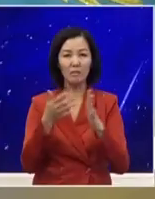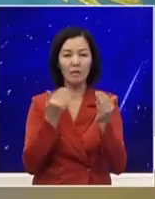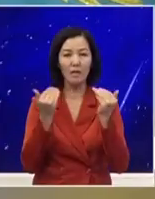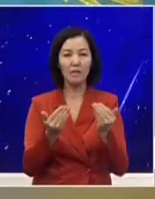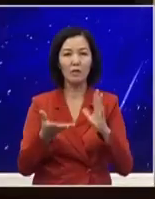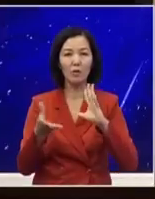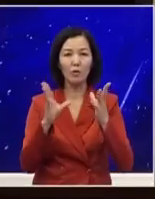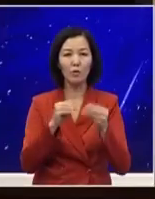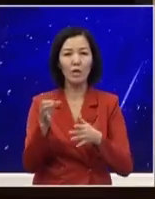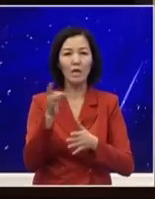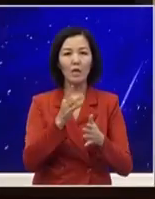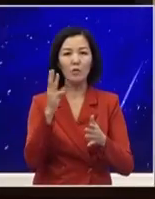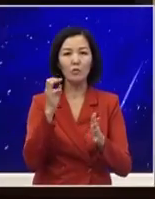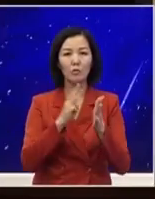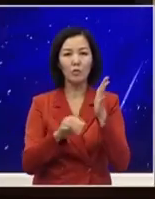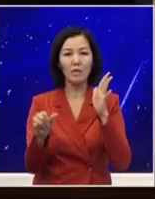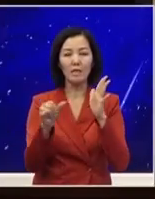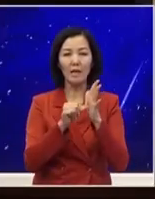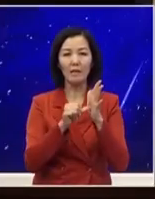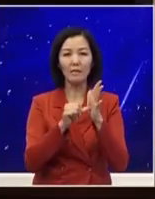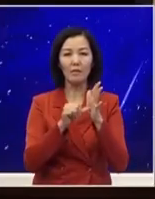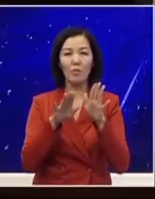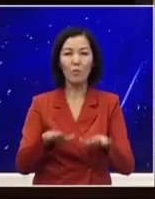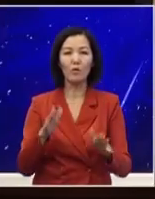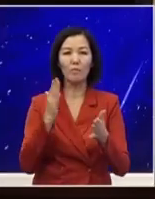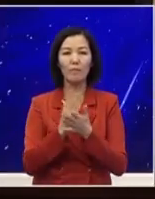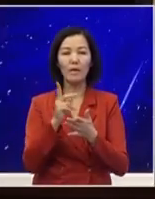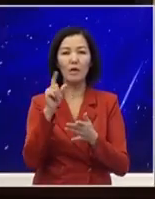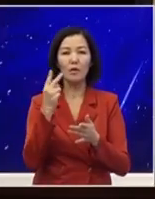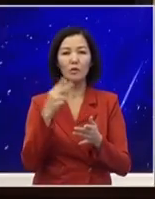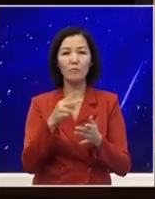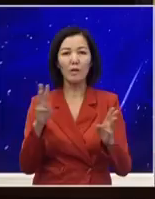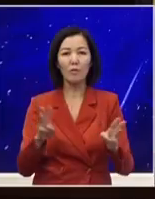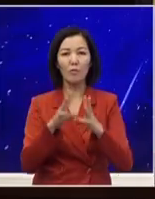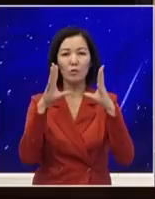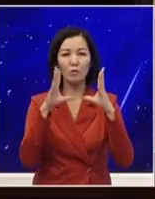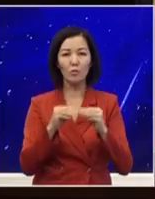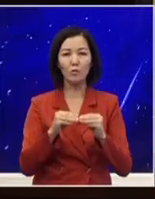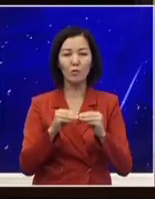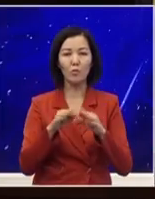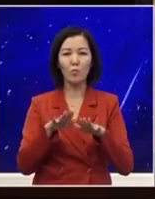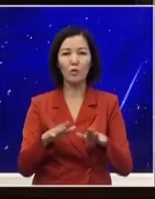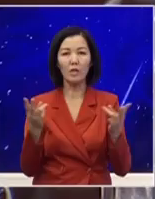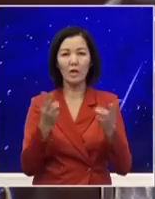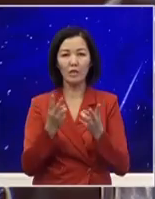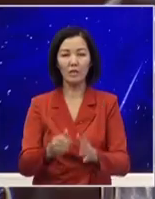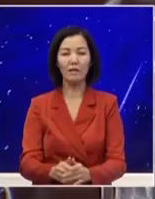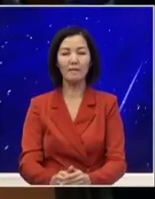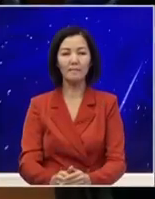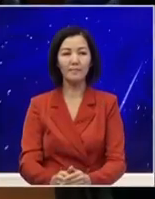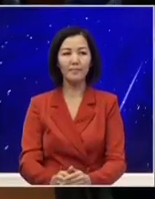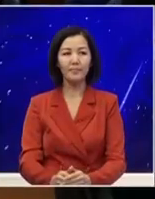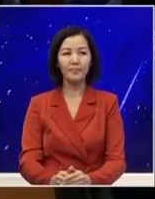республикада 396 бекет жасақталған. Енді тағы 122 өрт сөндіру депосы қажет.